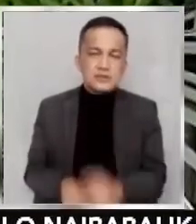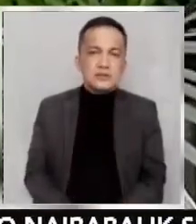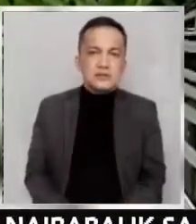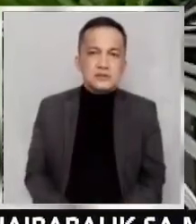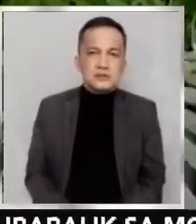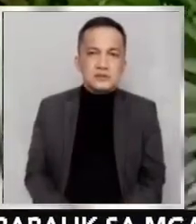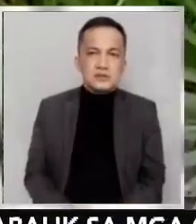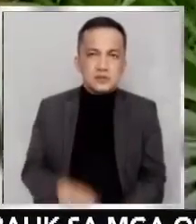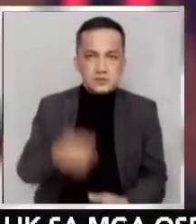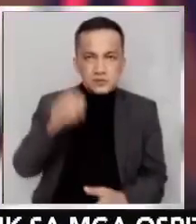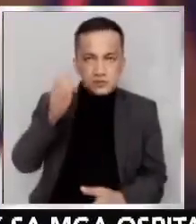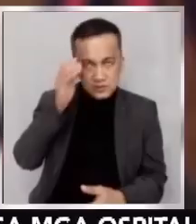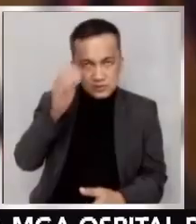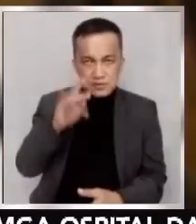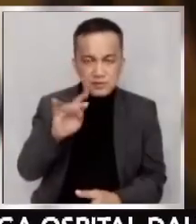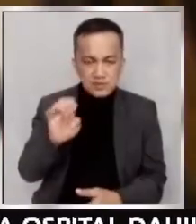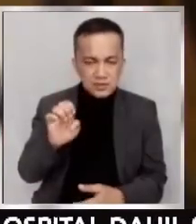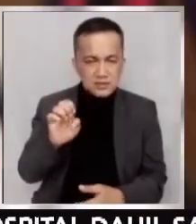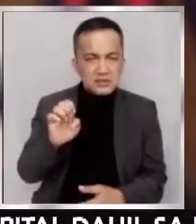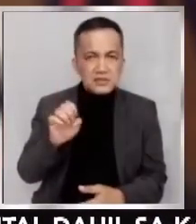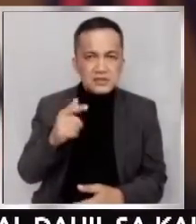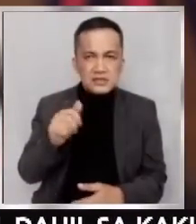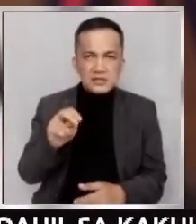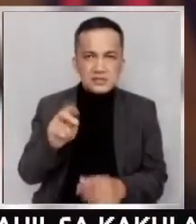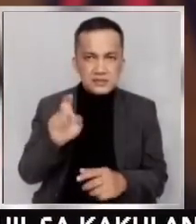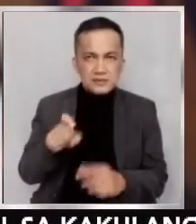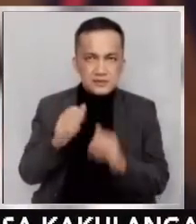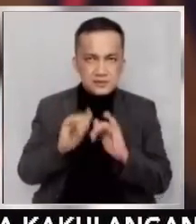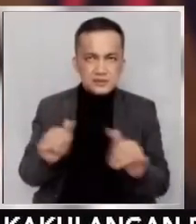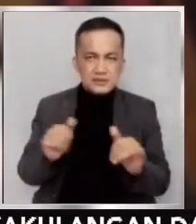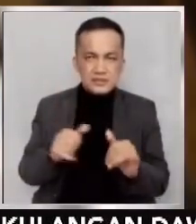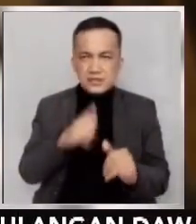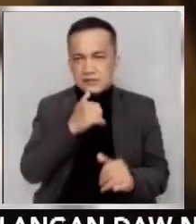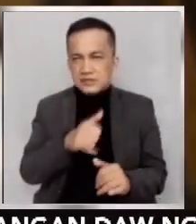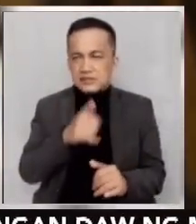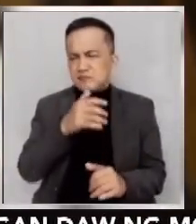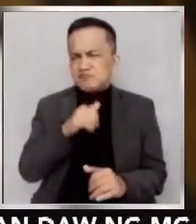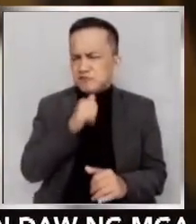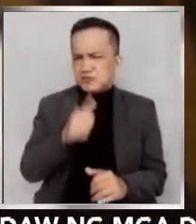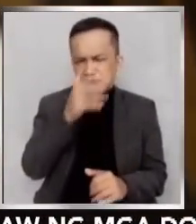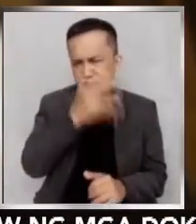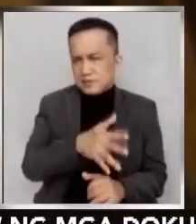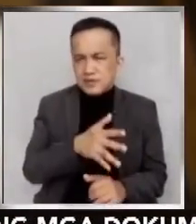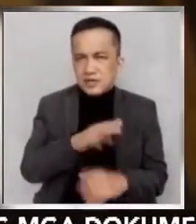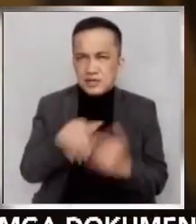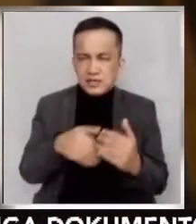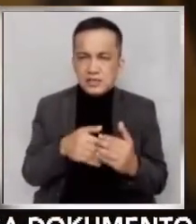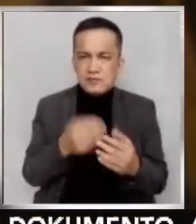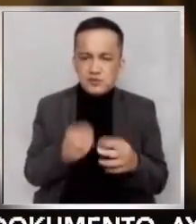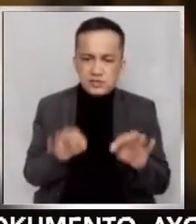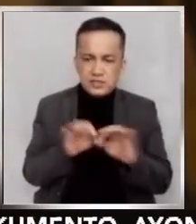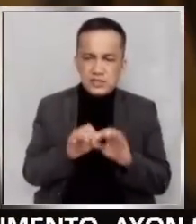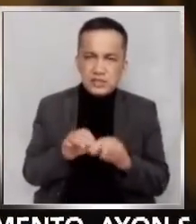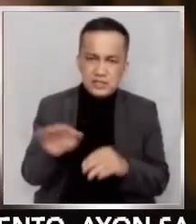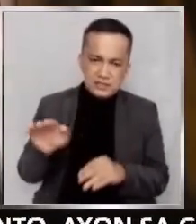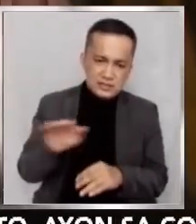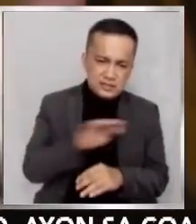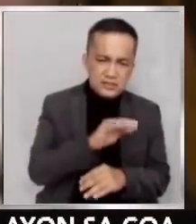ng bubble gum, dapat ito lang. Hindi namin yan iniisnab, kailangan lahat na nare-reach namin, Gen Z,